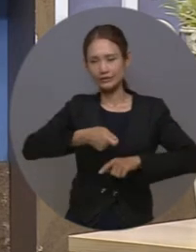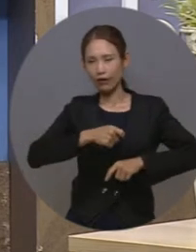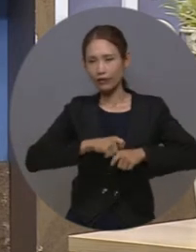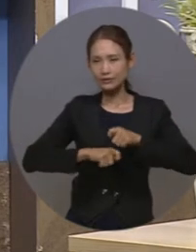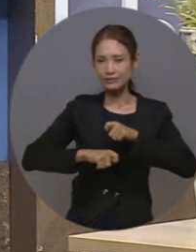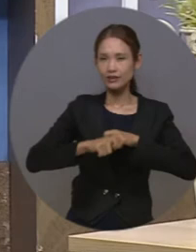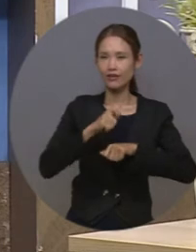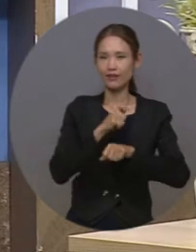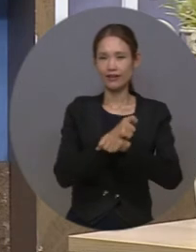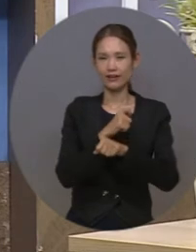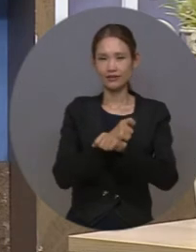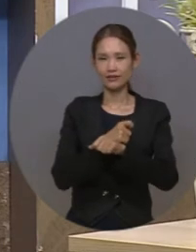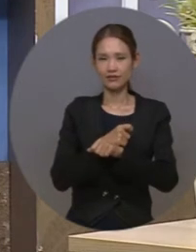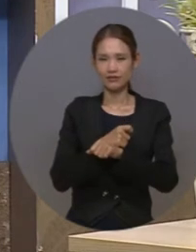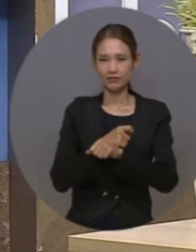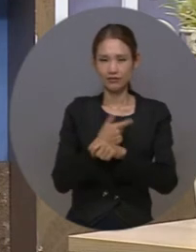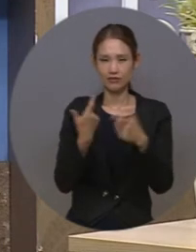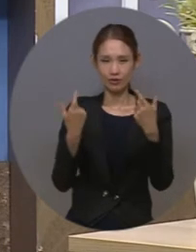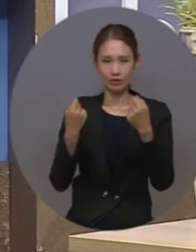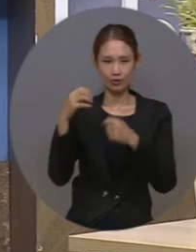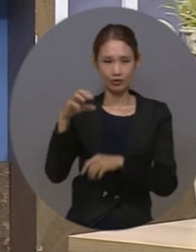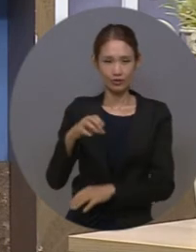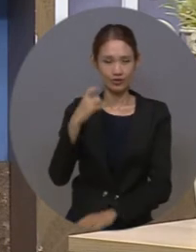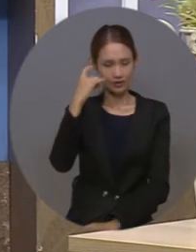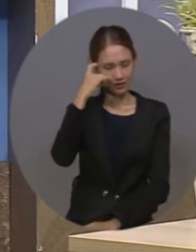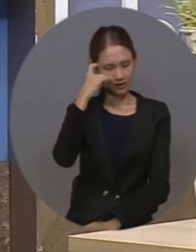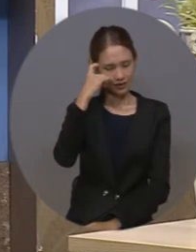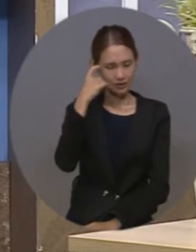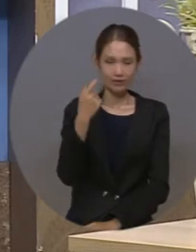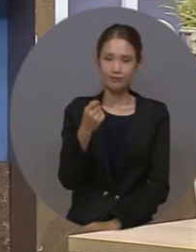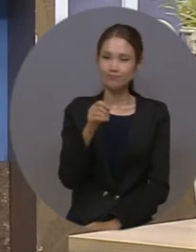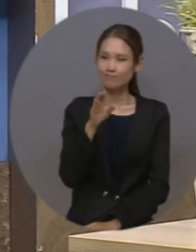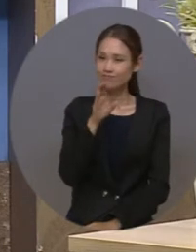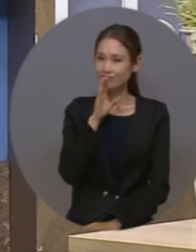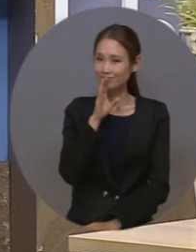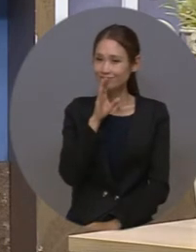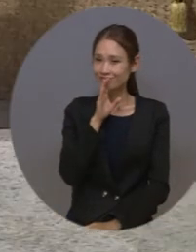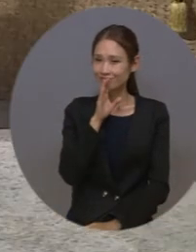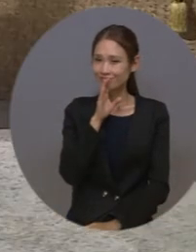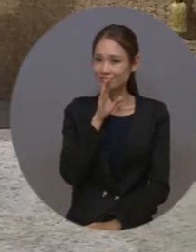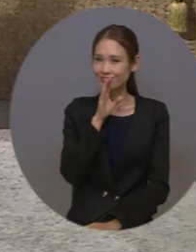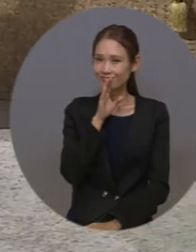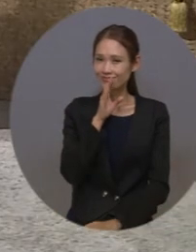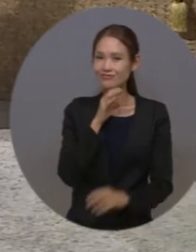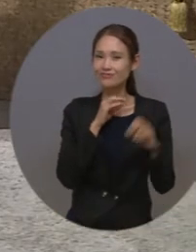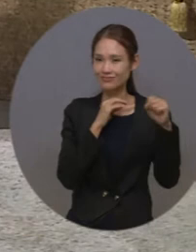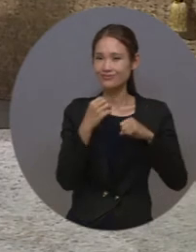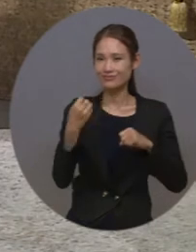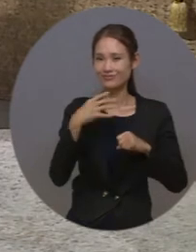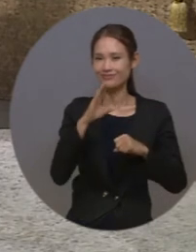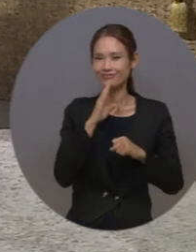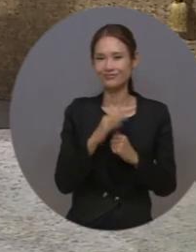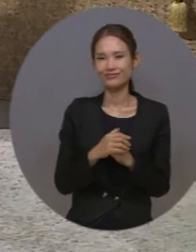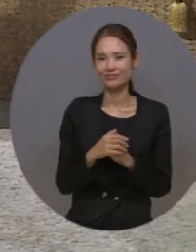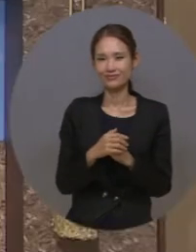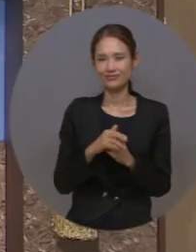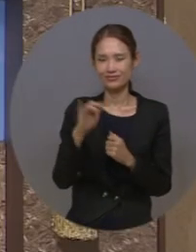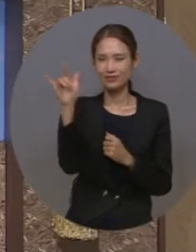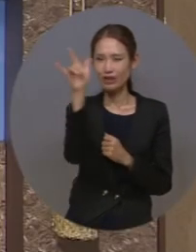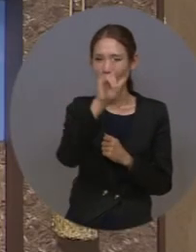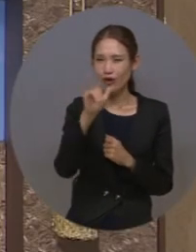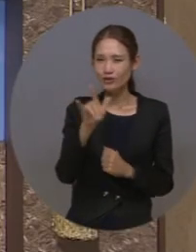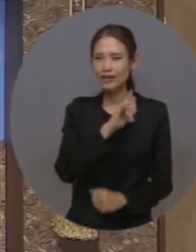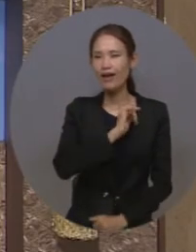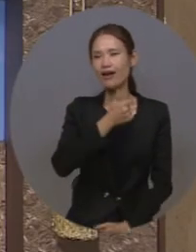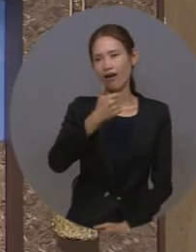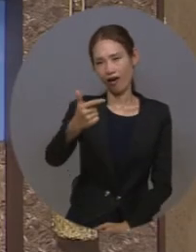적극적인 행정을 펼치는 그런 곳으로 제가 좀 생각을 하고 있는데 맞나요? 네, 맞습니다. 정부에서 가장 크고요.